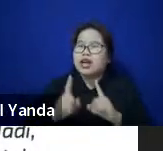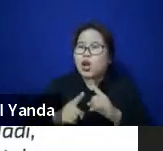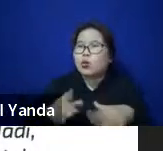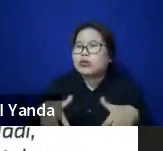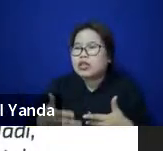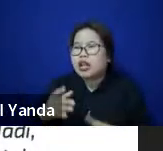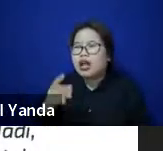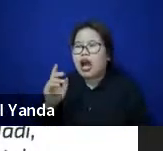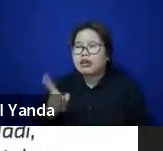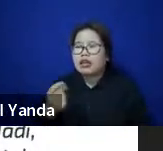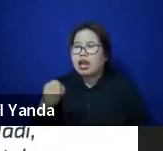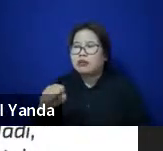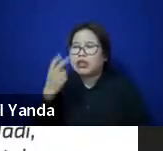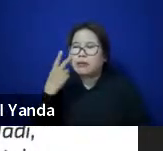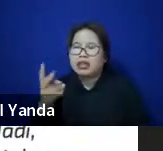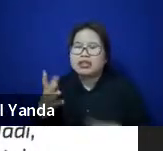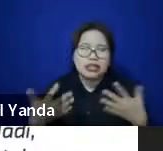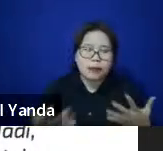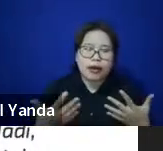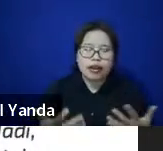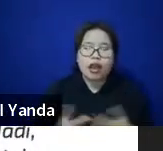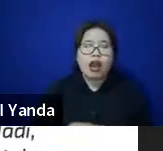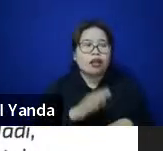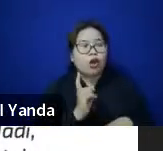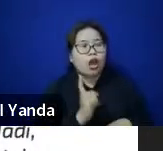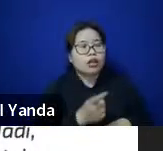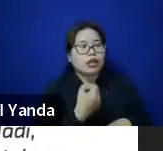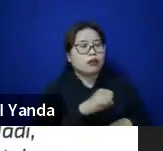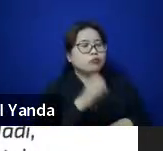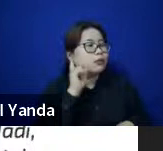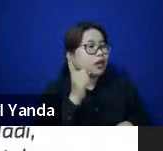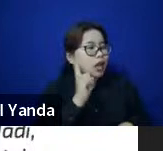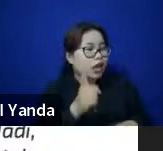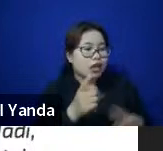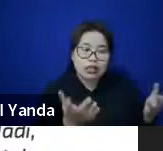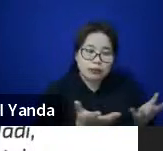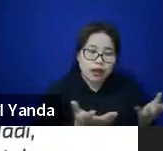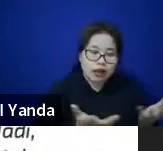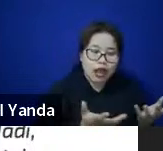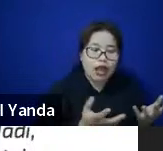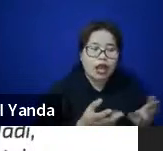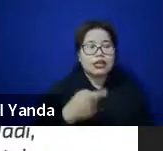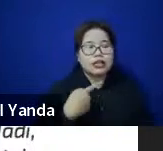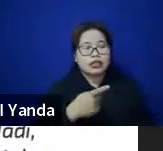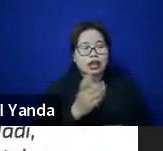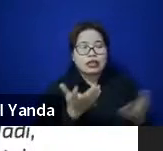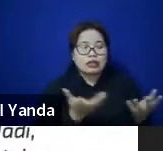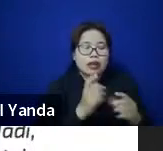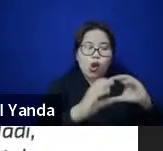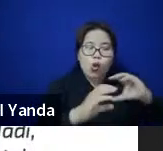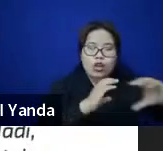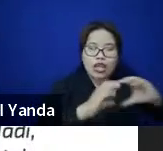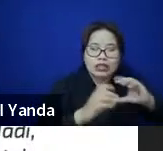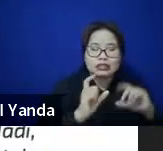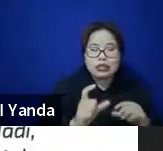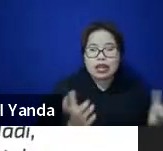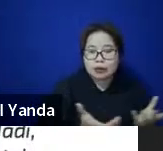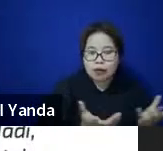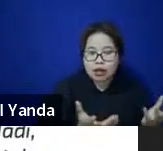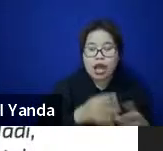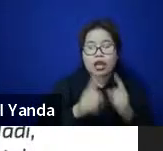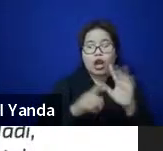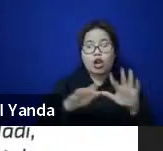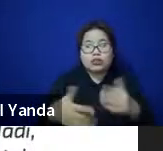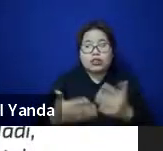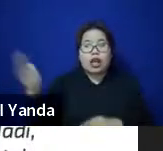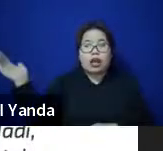bisa melihat, kita harus ngapain ya gitu kan? Kalau ada yang tidak bisa mendengar, kita bagaimana cara berkomunikasinya? Kalau misalnya datang